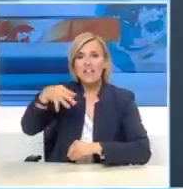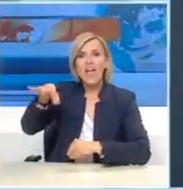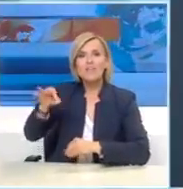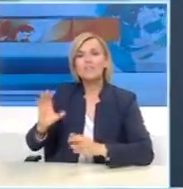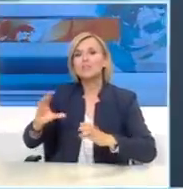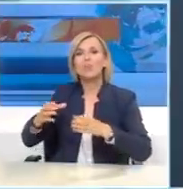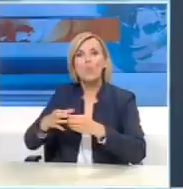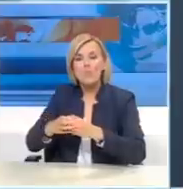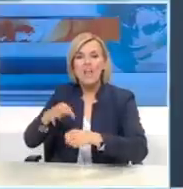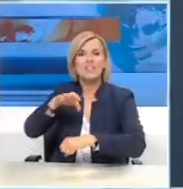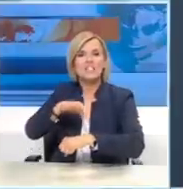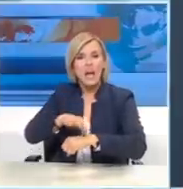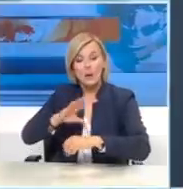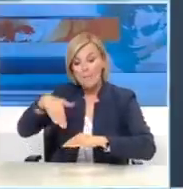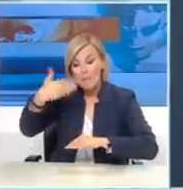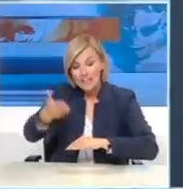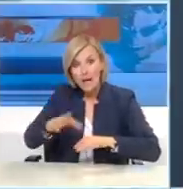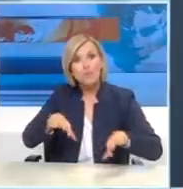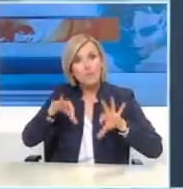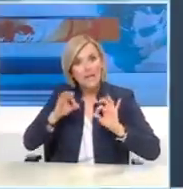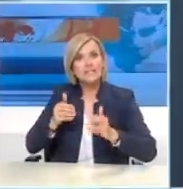ευπαθείς ομάδες μετά την άρση των μέτρων.